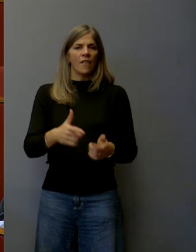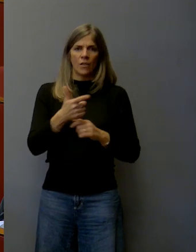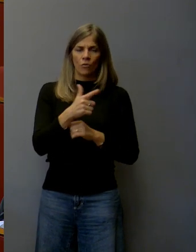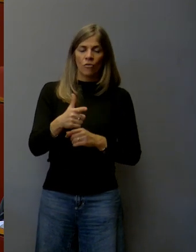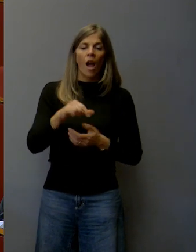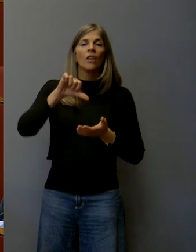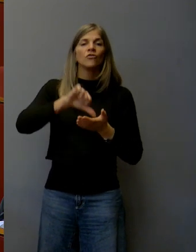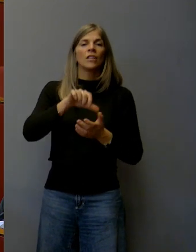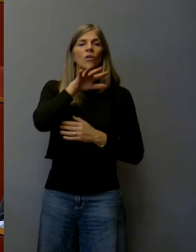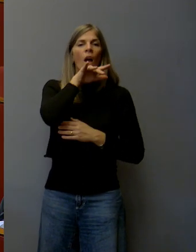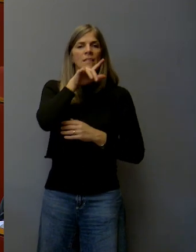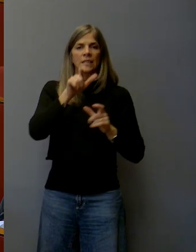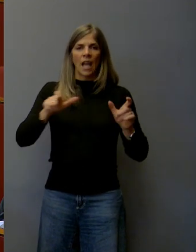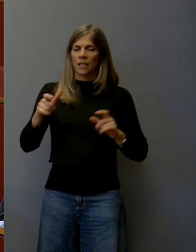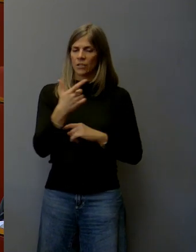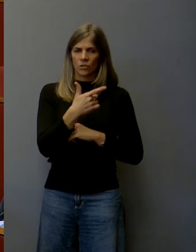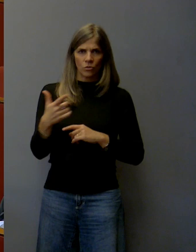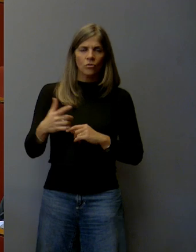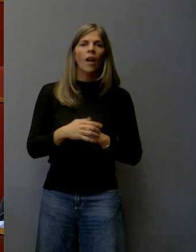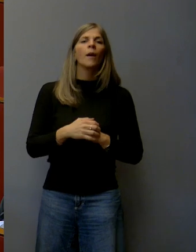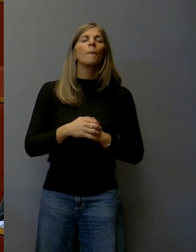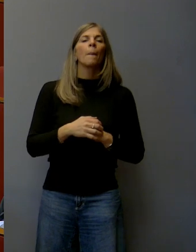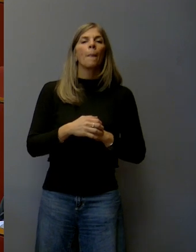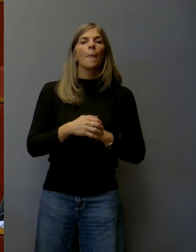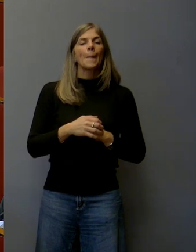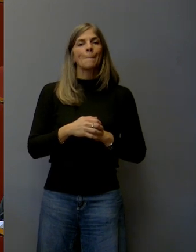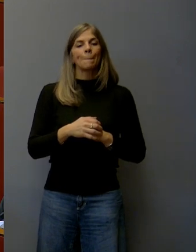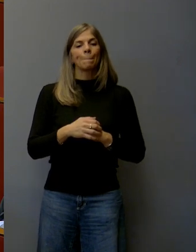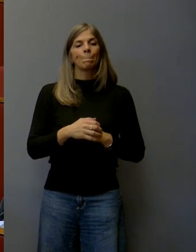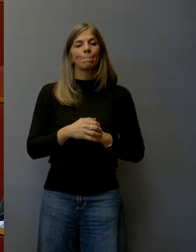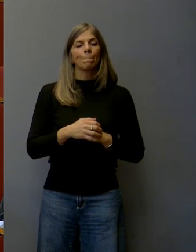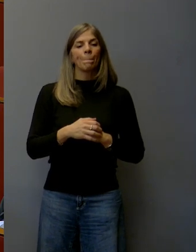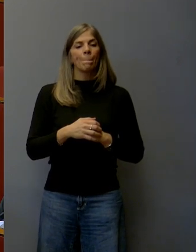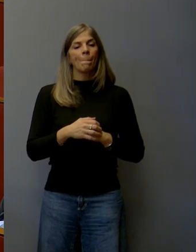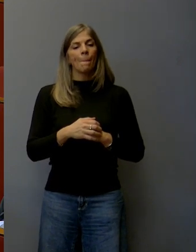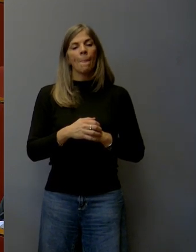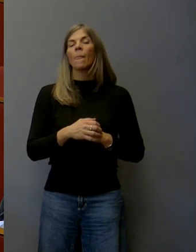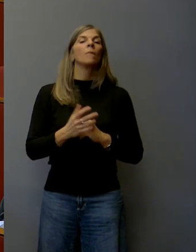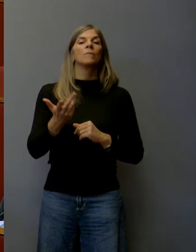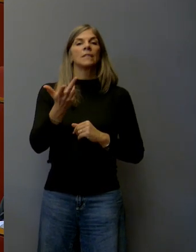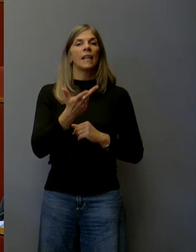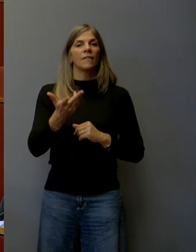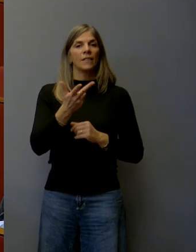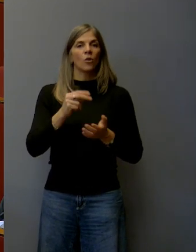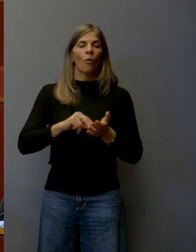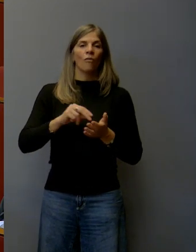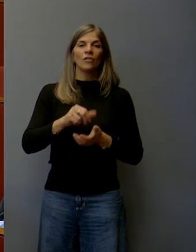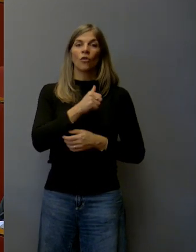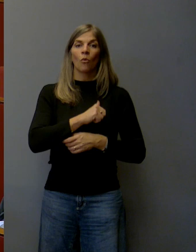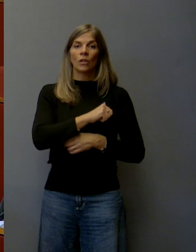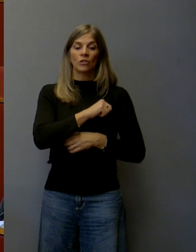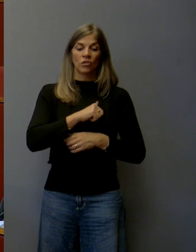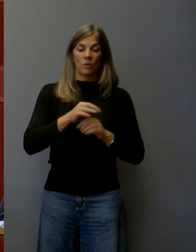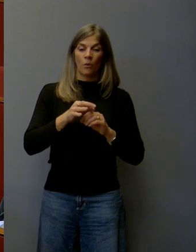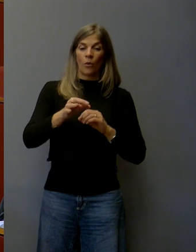non c'è un servizio decentrato del Municipio anche per fare qualche